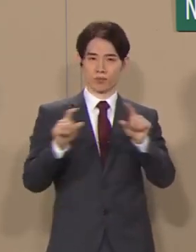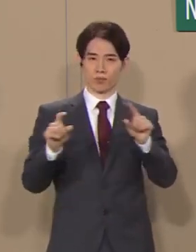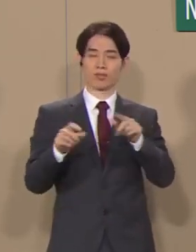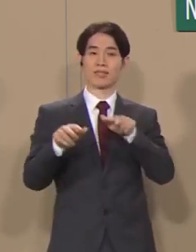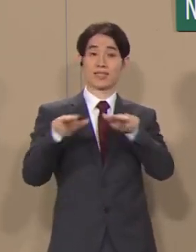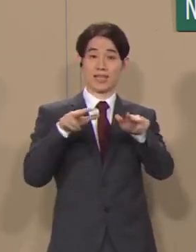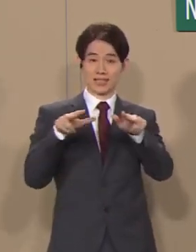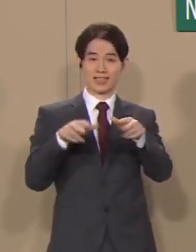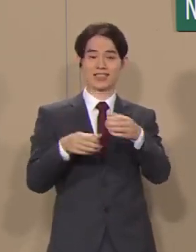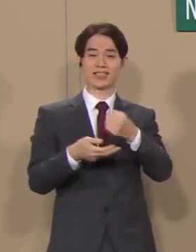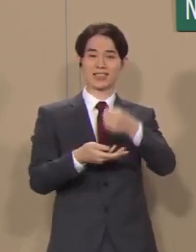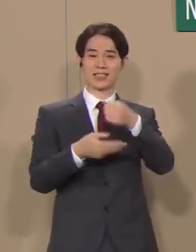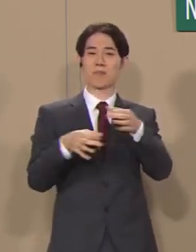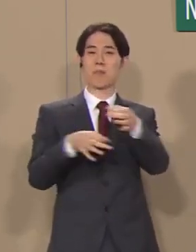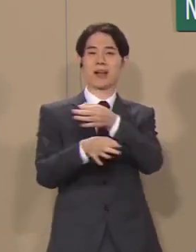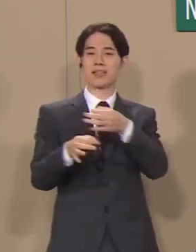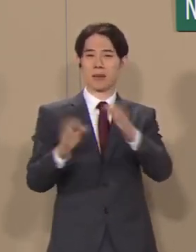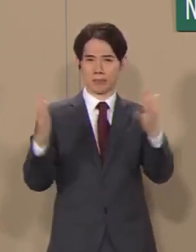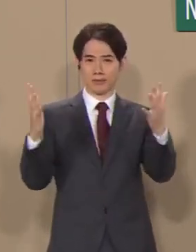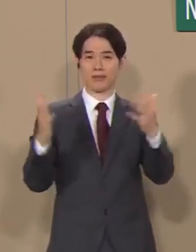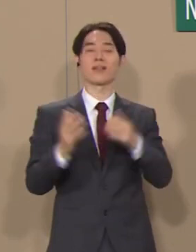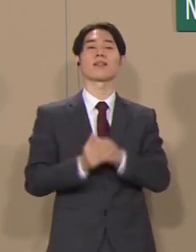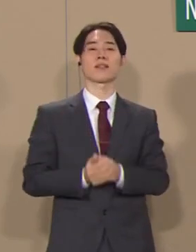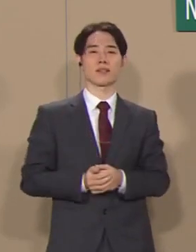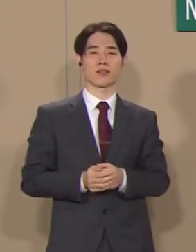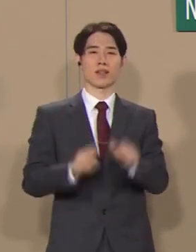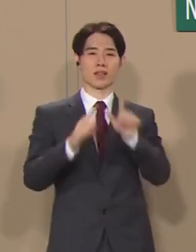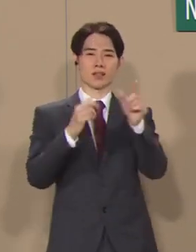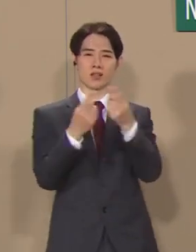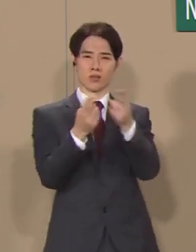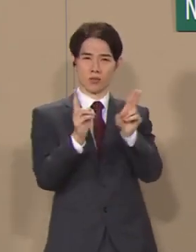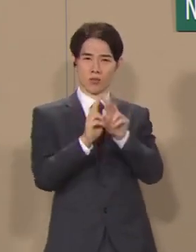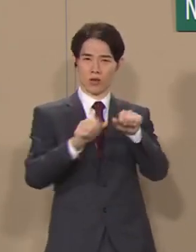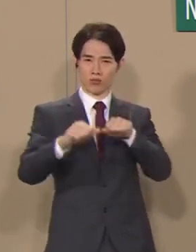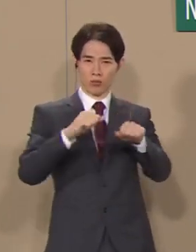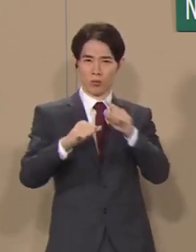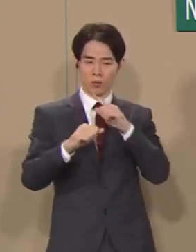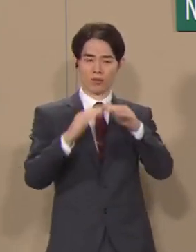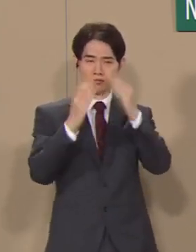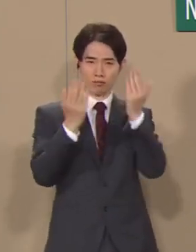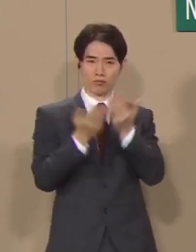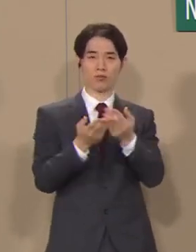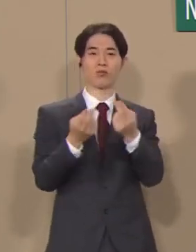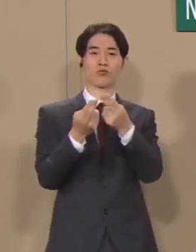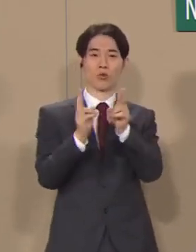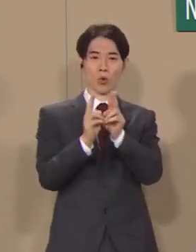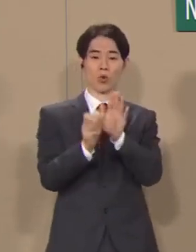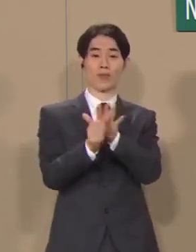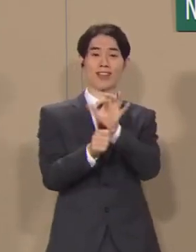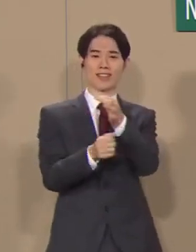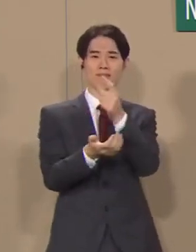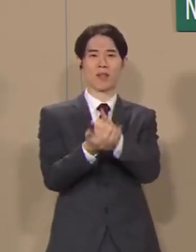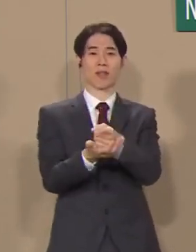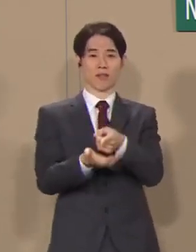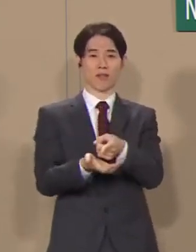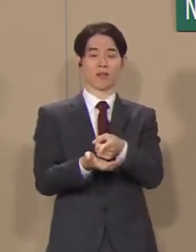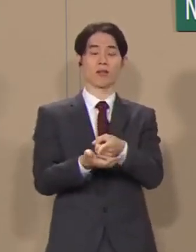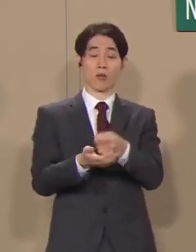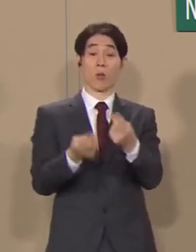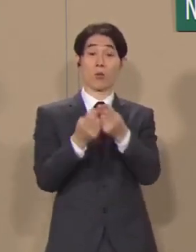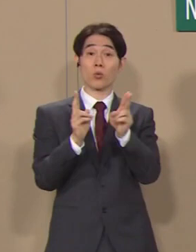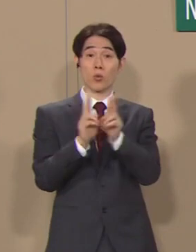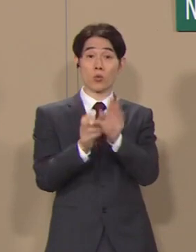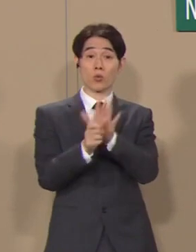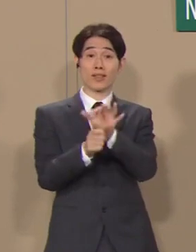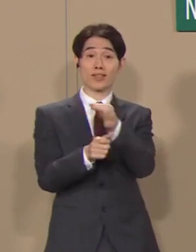政治資金パーティーも開催しておりませんnhk 等の活動はすべて政党助成金ですこの政党助成